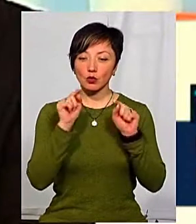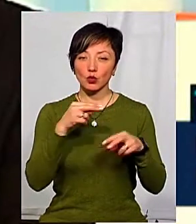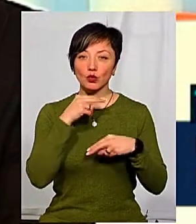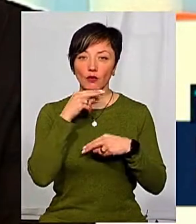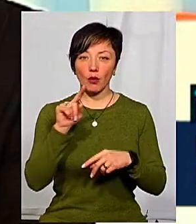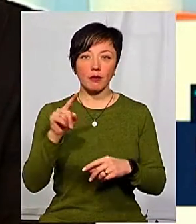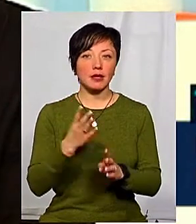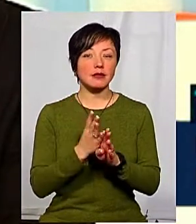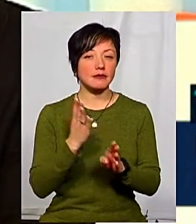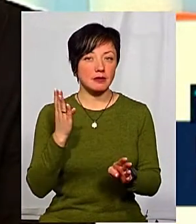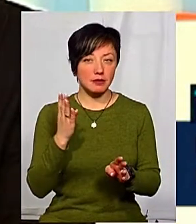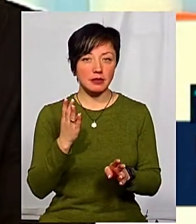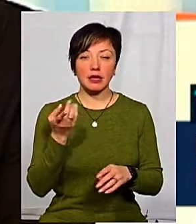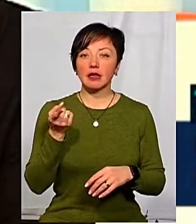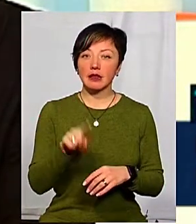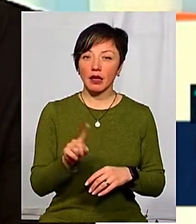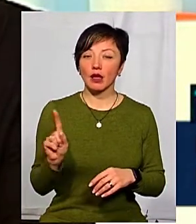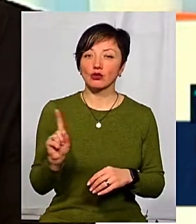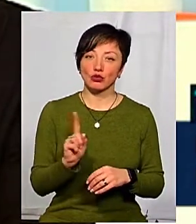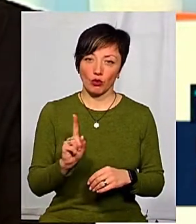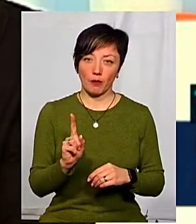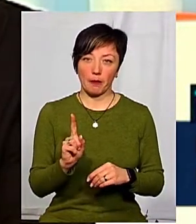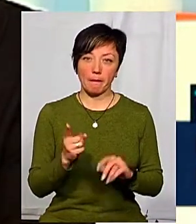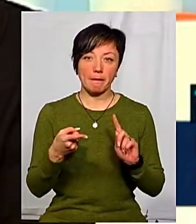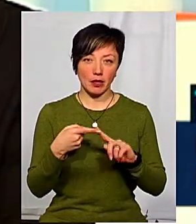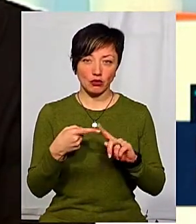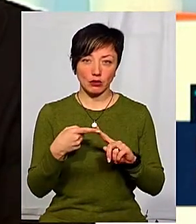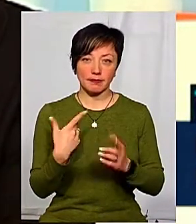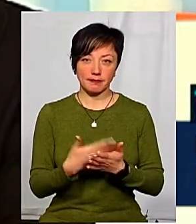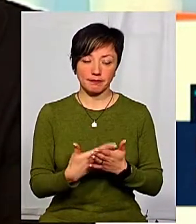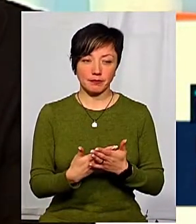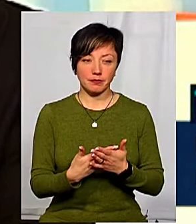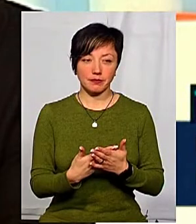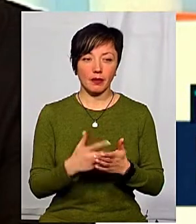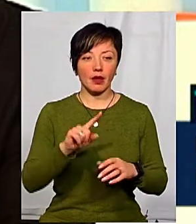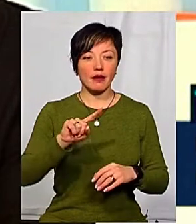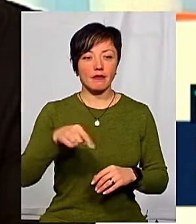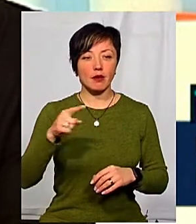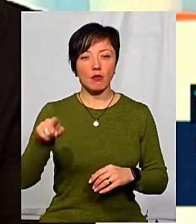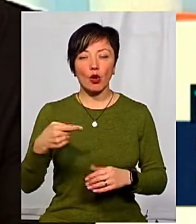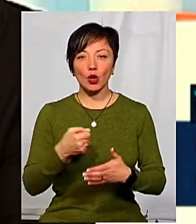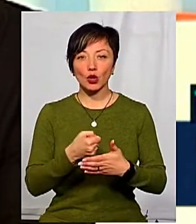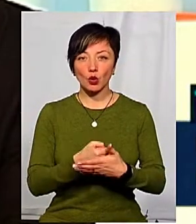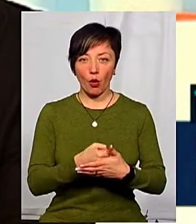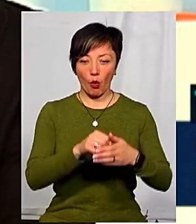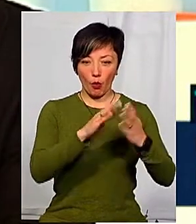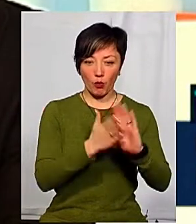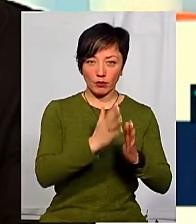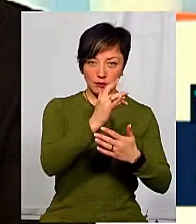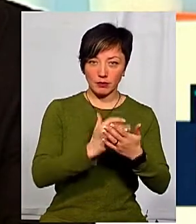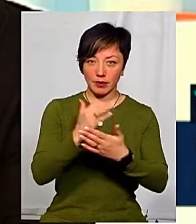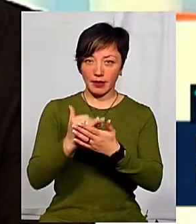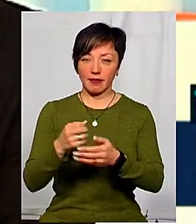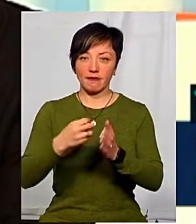Ну, перш за все, це те, що, ну, перше, да, до прикладу, вимоги до пакетів,